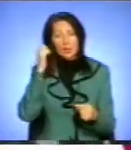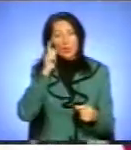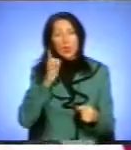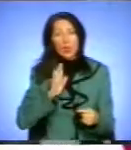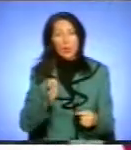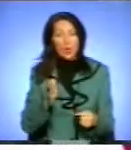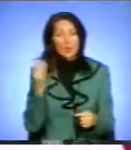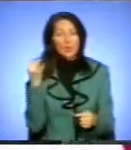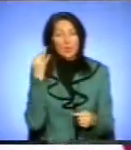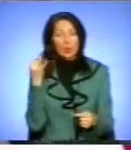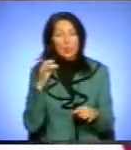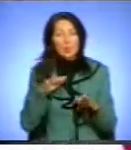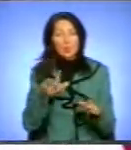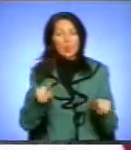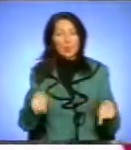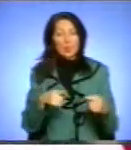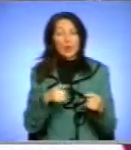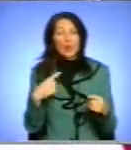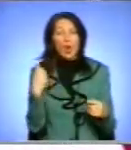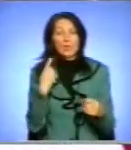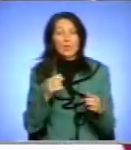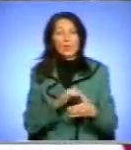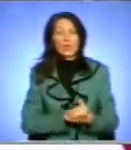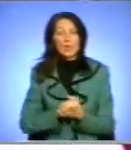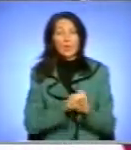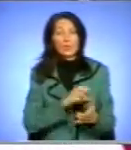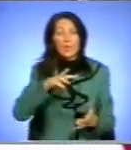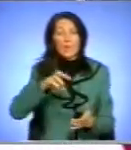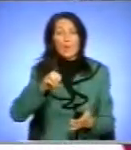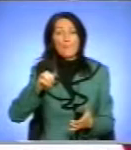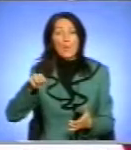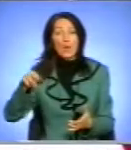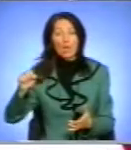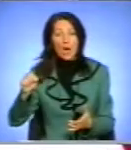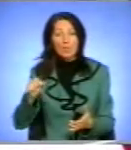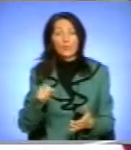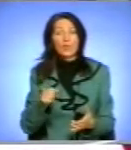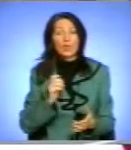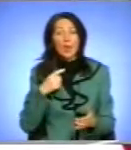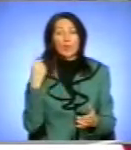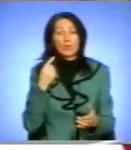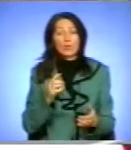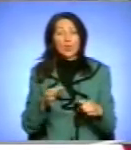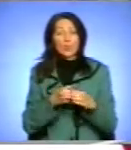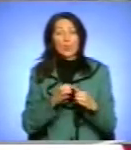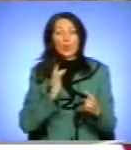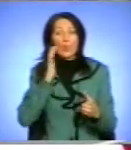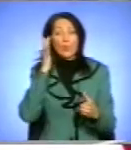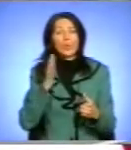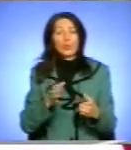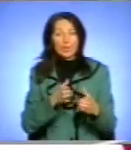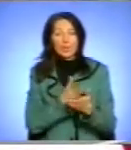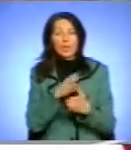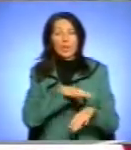Захід організовано обласним товариством «Меморіал» імені Василя Стуса та обласною спілкою політв'язнів та репресованих спільно